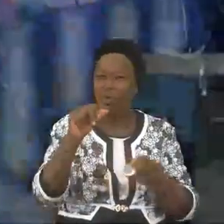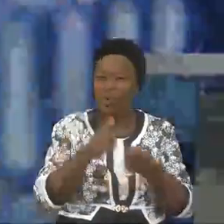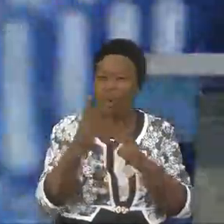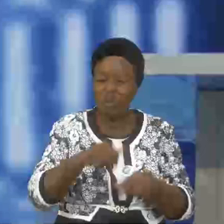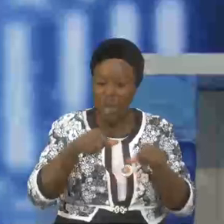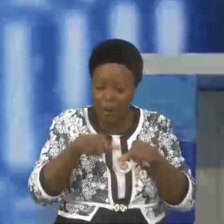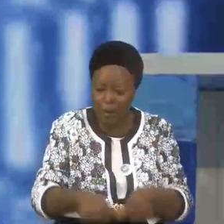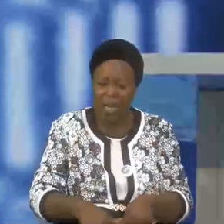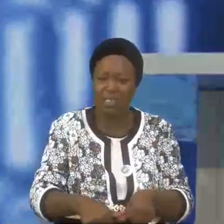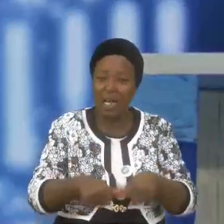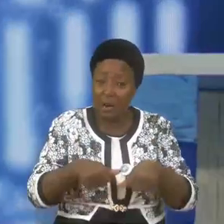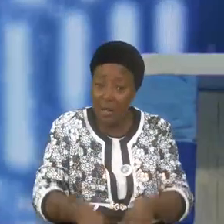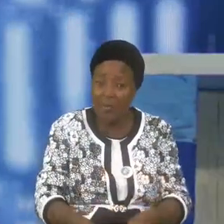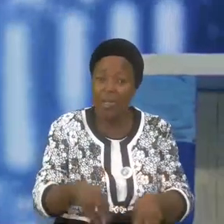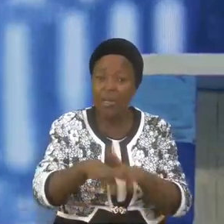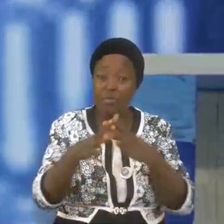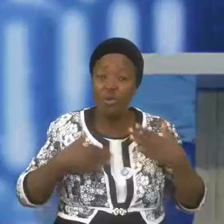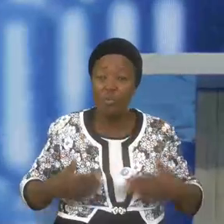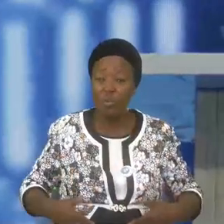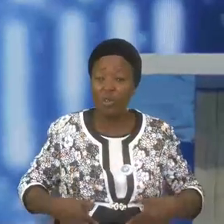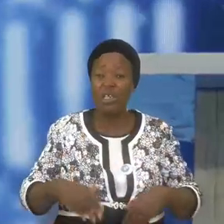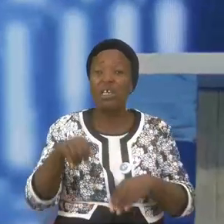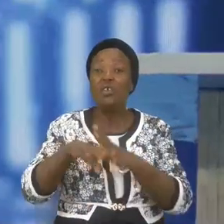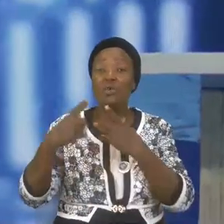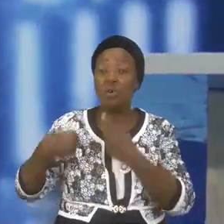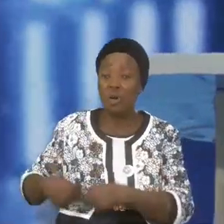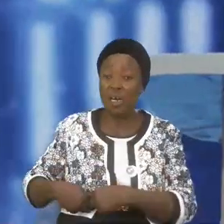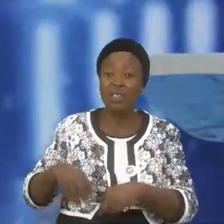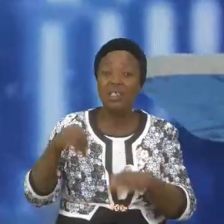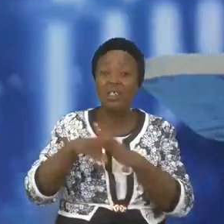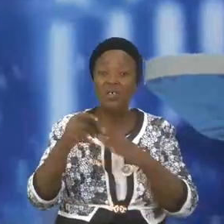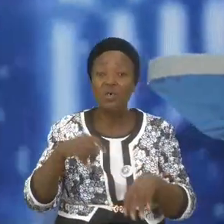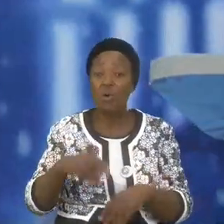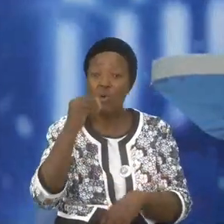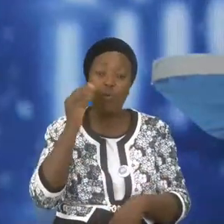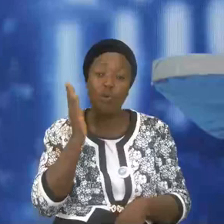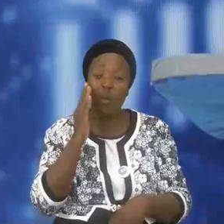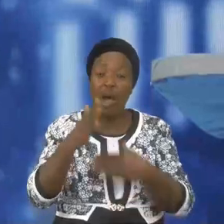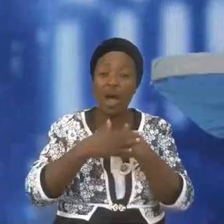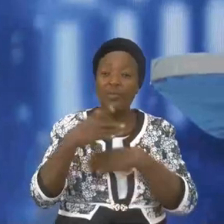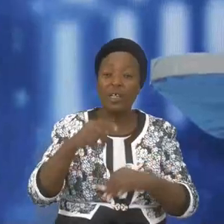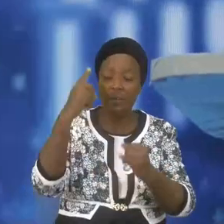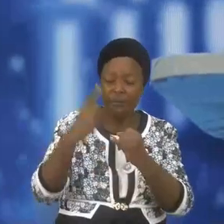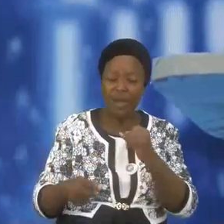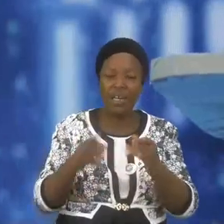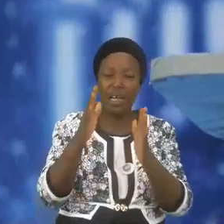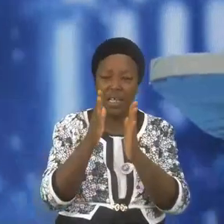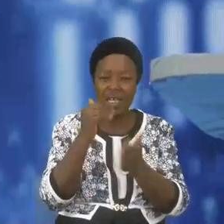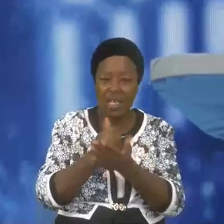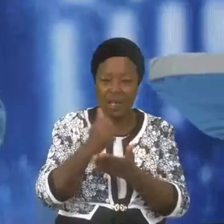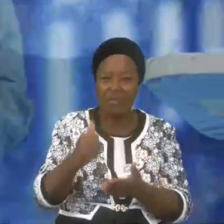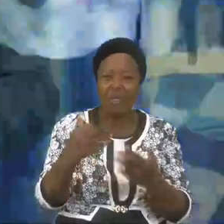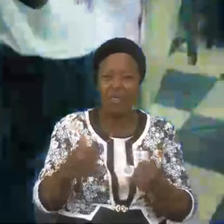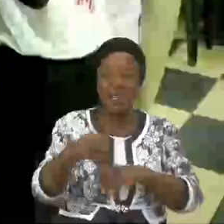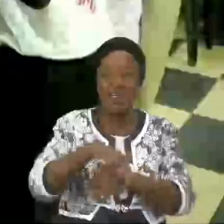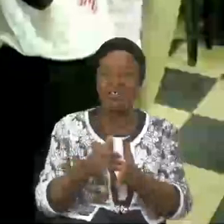problème ne restera. Dans ton corps, dans ton cœur, dans ta maison, après le dernier amen ce